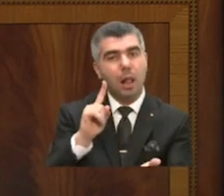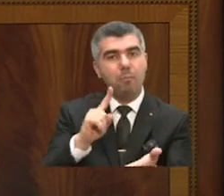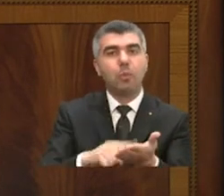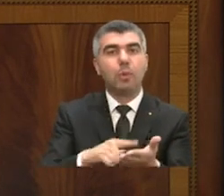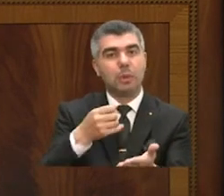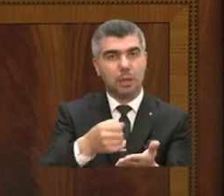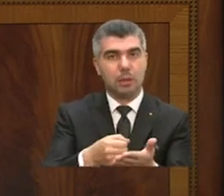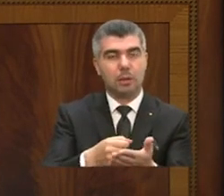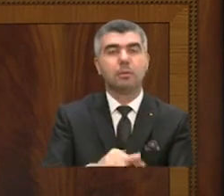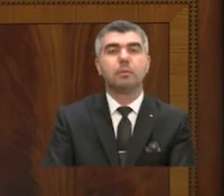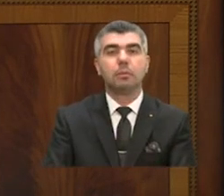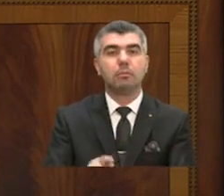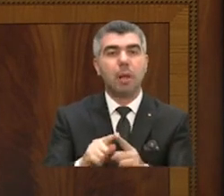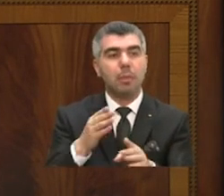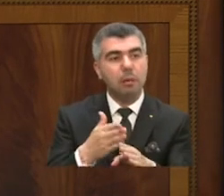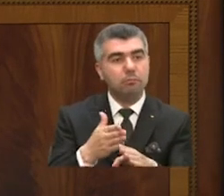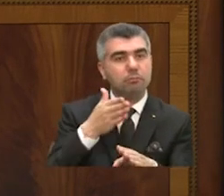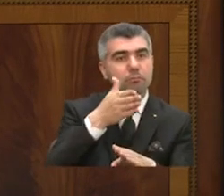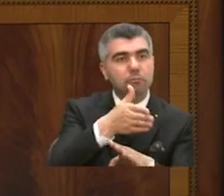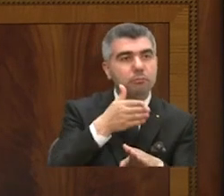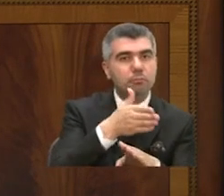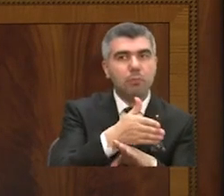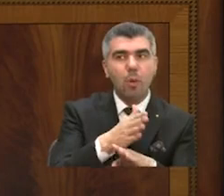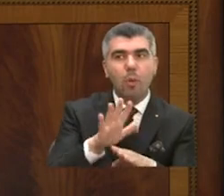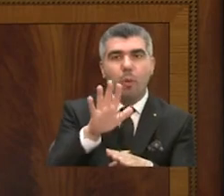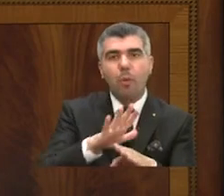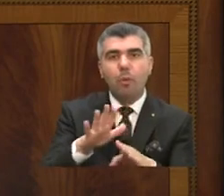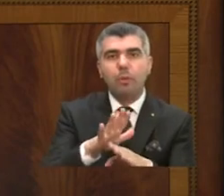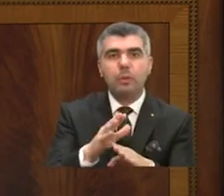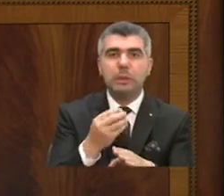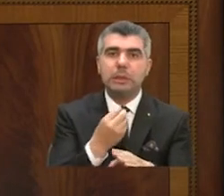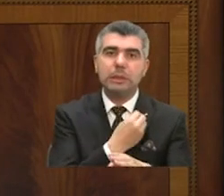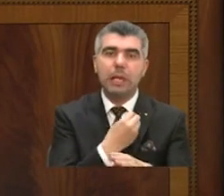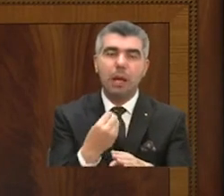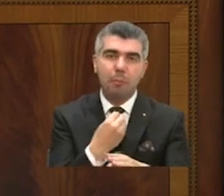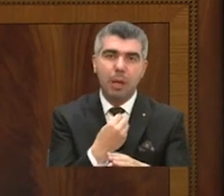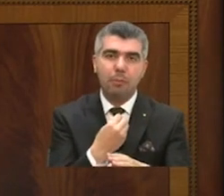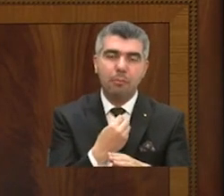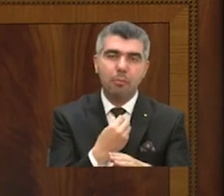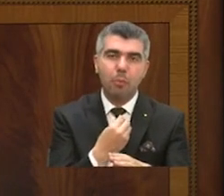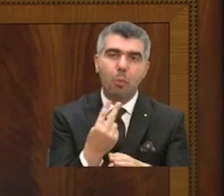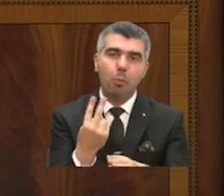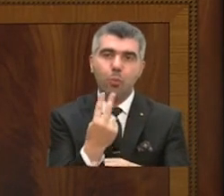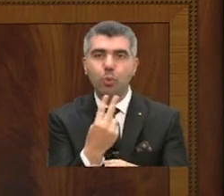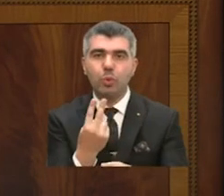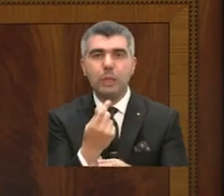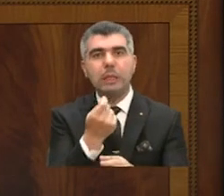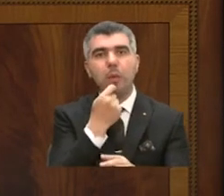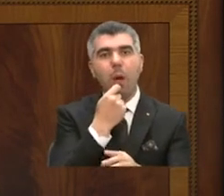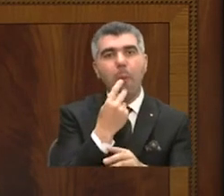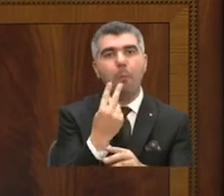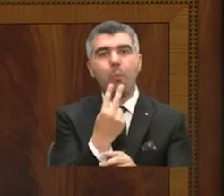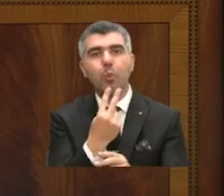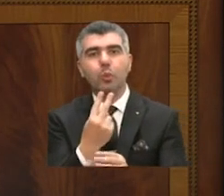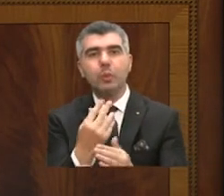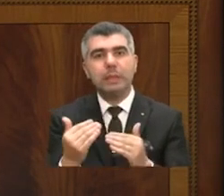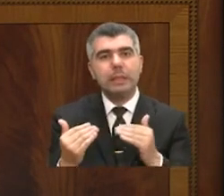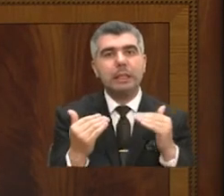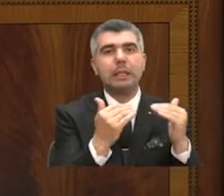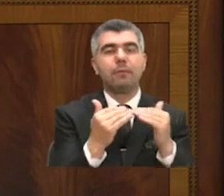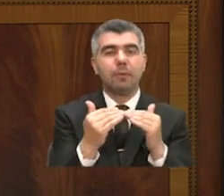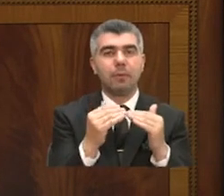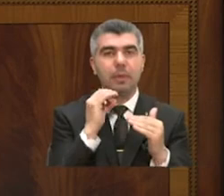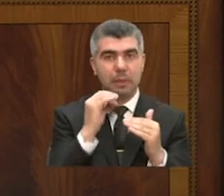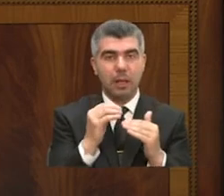مقومات الولوج العادل إلى الدواء والعلاج، ما سيمكن المواطنين والمواطنات من الحصول على